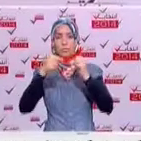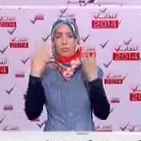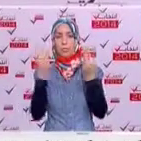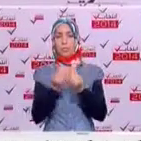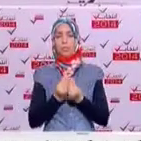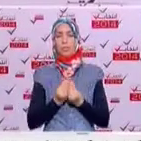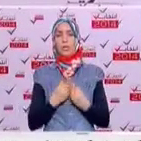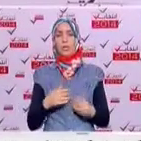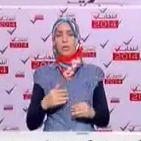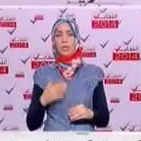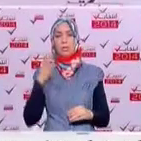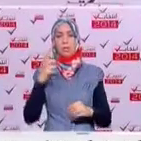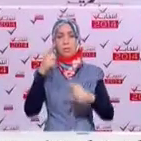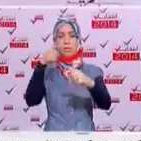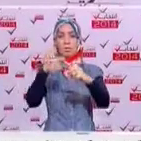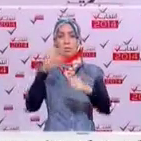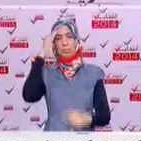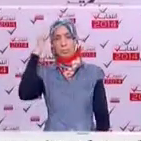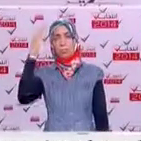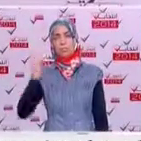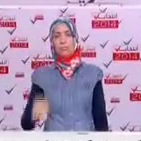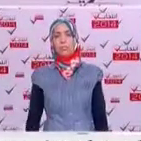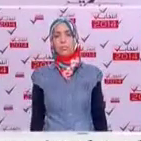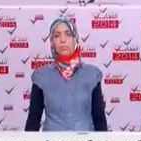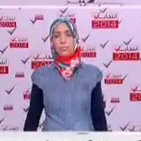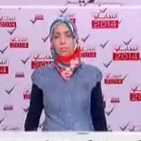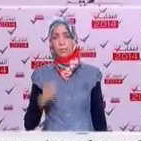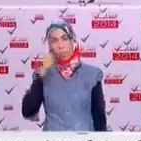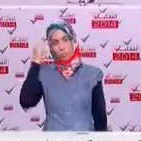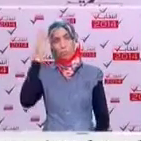وبكم سنحقق هذه الأهداف. شكرا لكم، وسنلتقي إن شاء الله في الميدان.